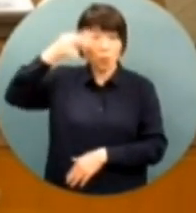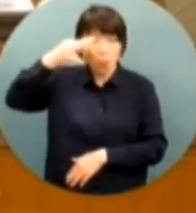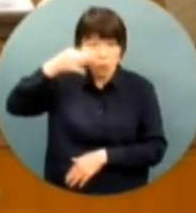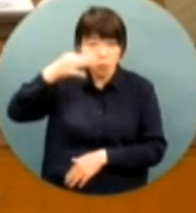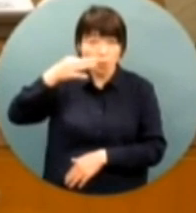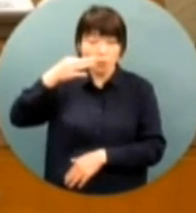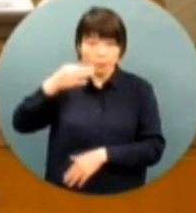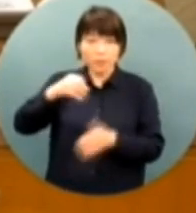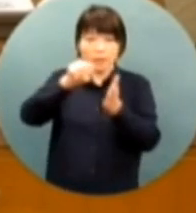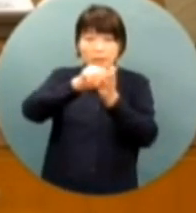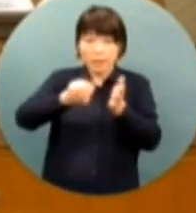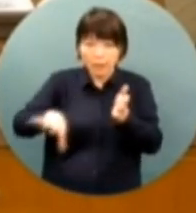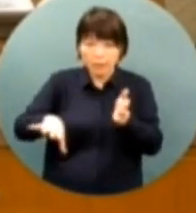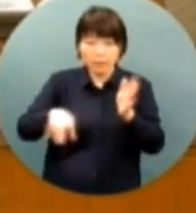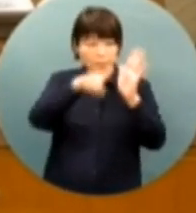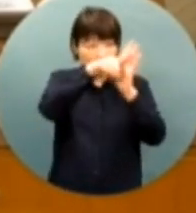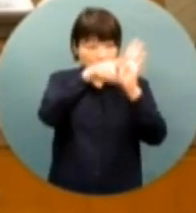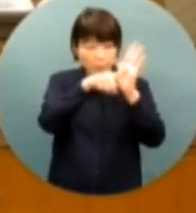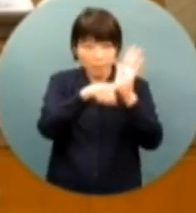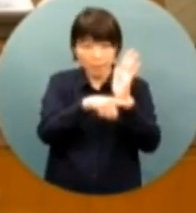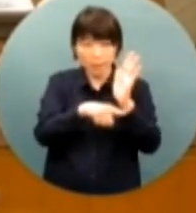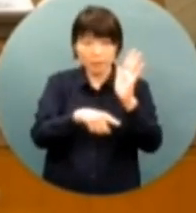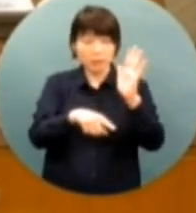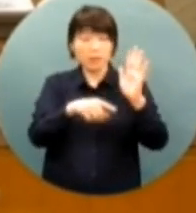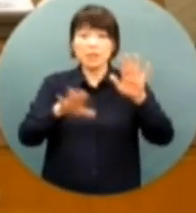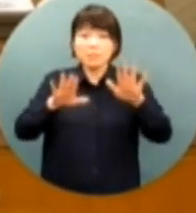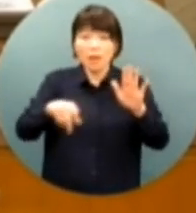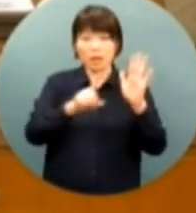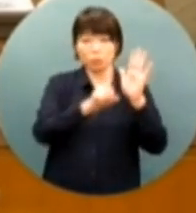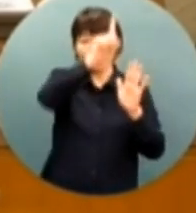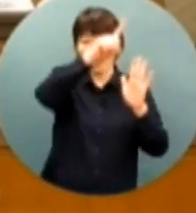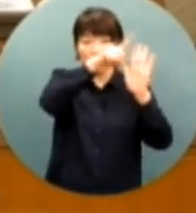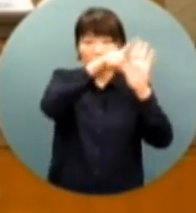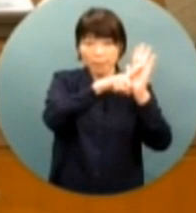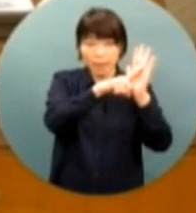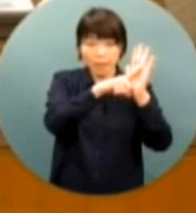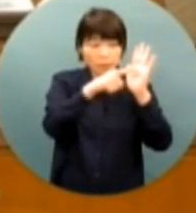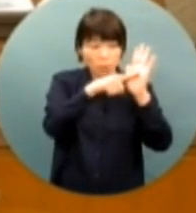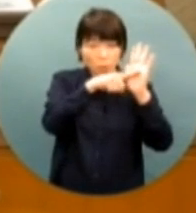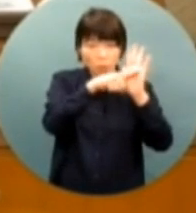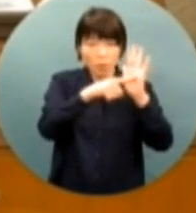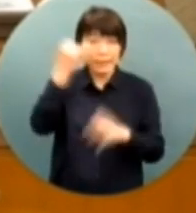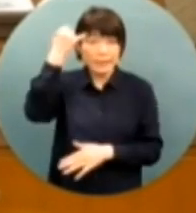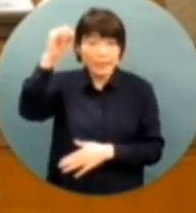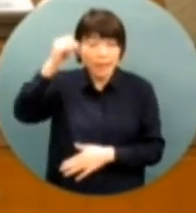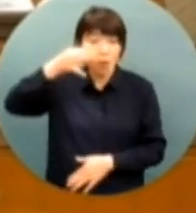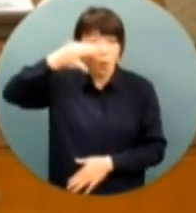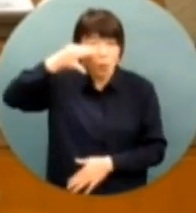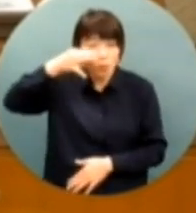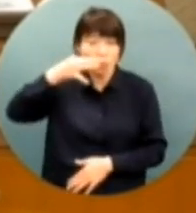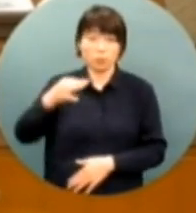下と4段階に規定されており、今回は上から2つ目の意見公表という形が判断がされたわけであ